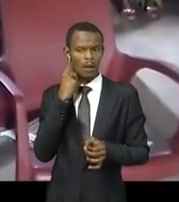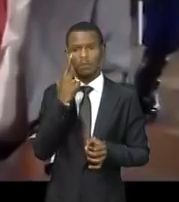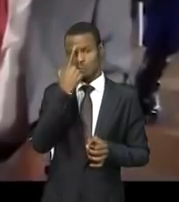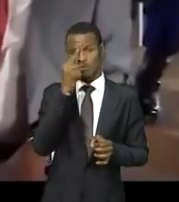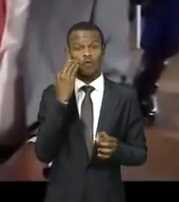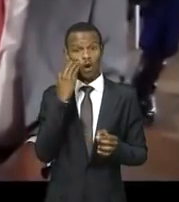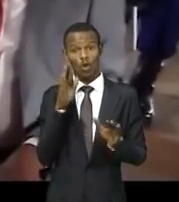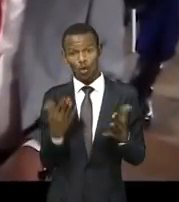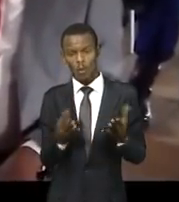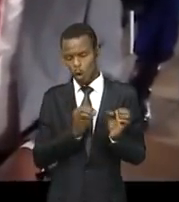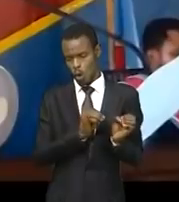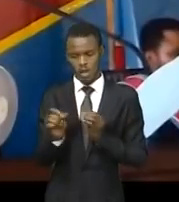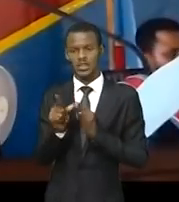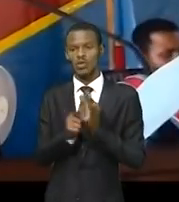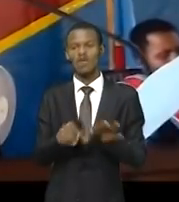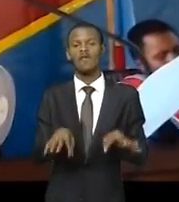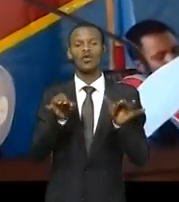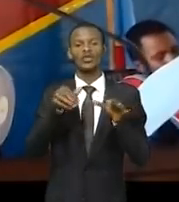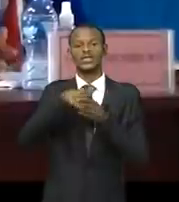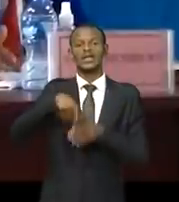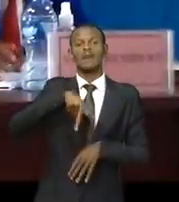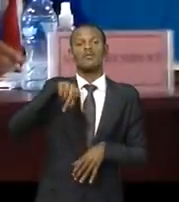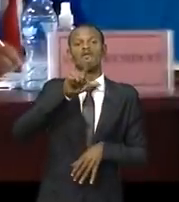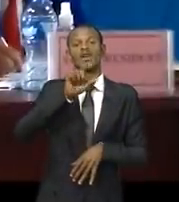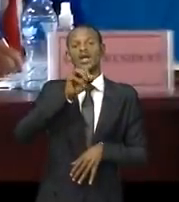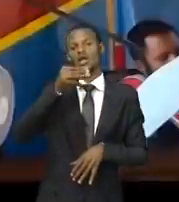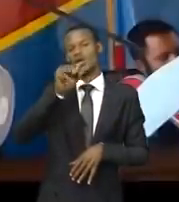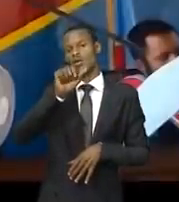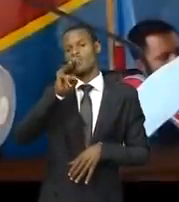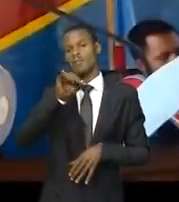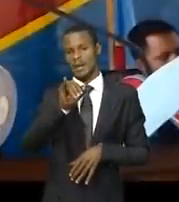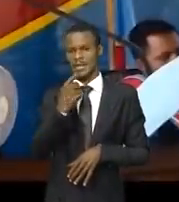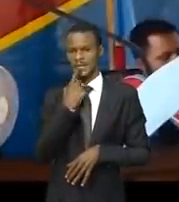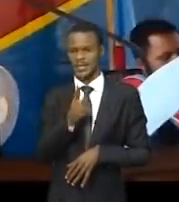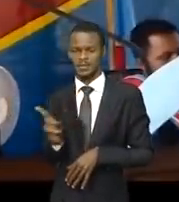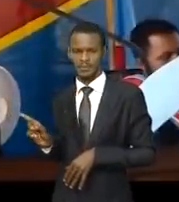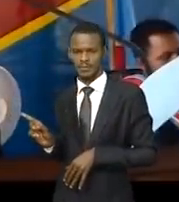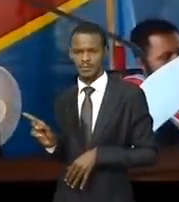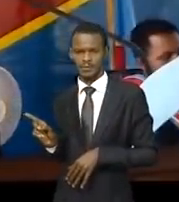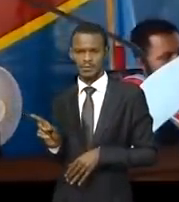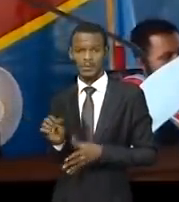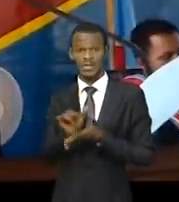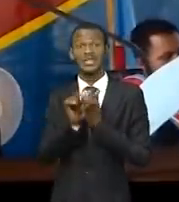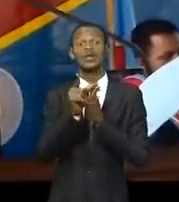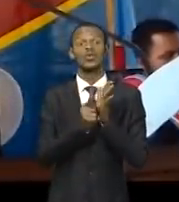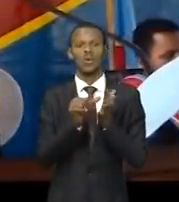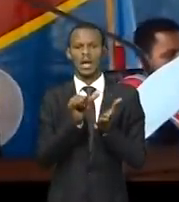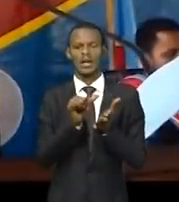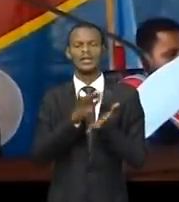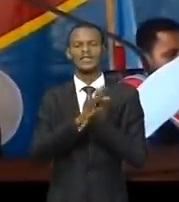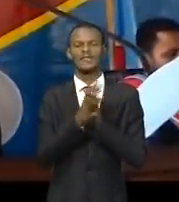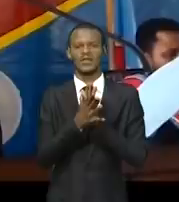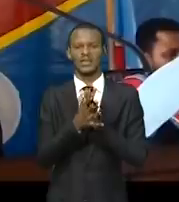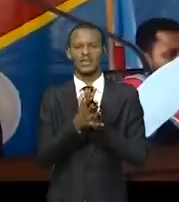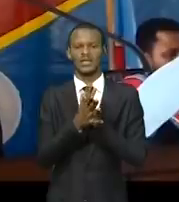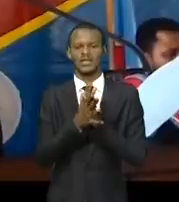dans la province de Lomami. Cet édit constituera une base solide permettant de